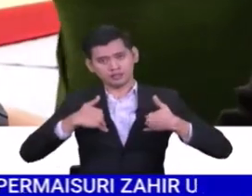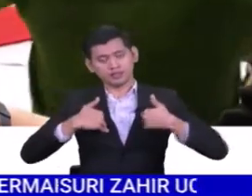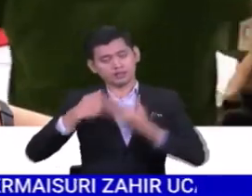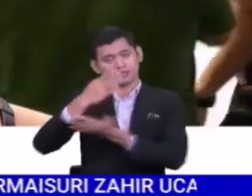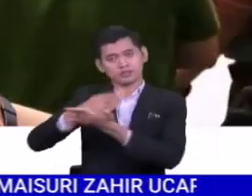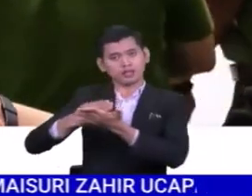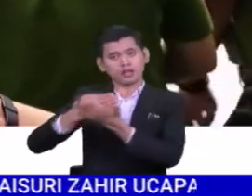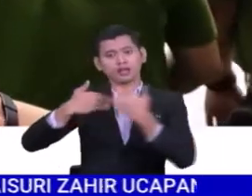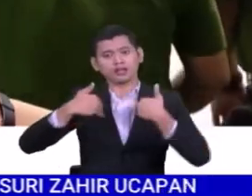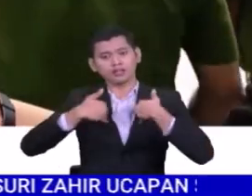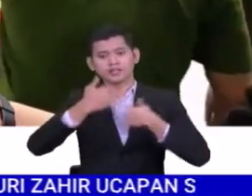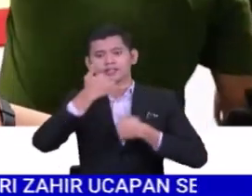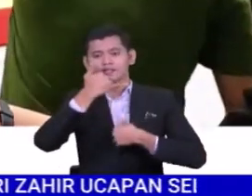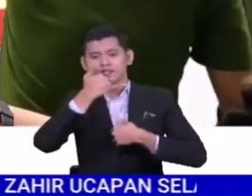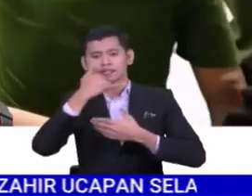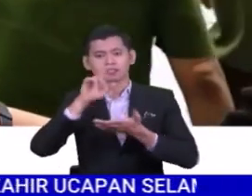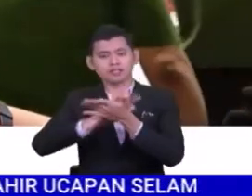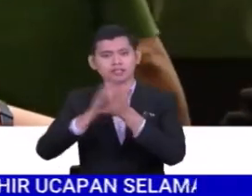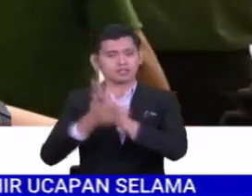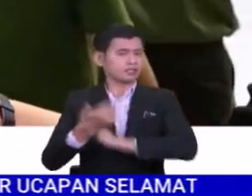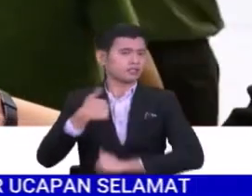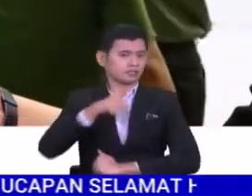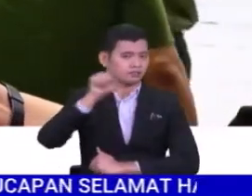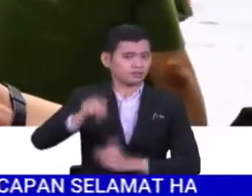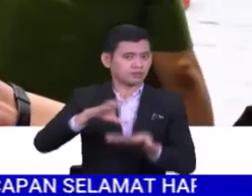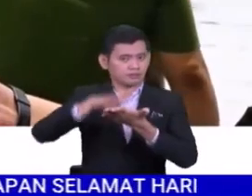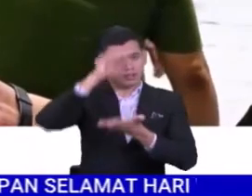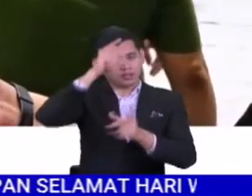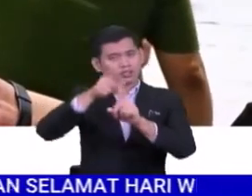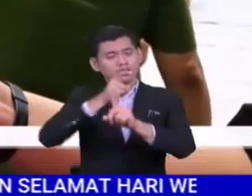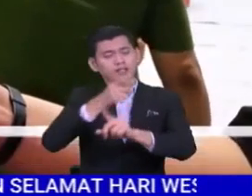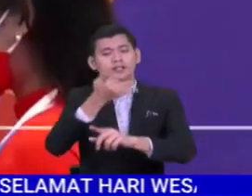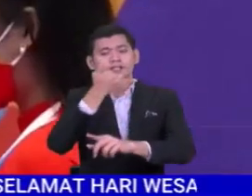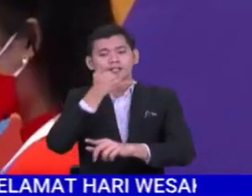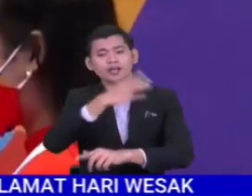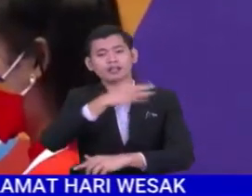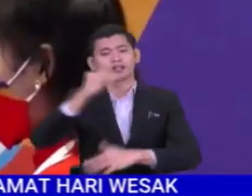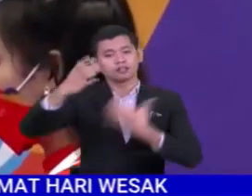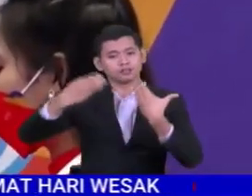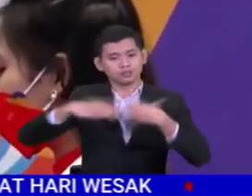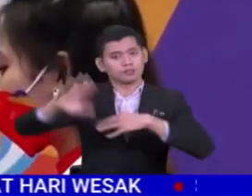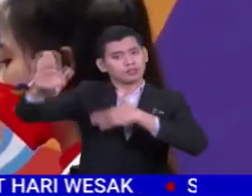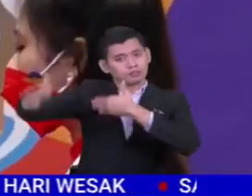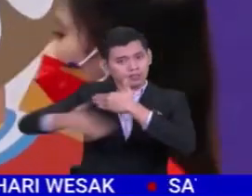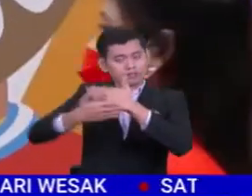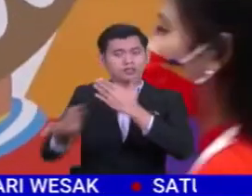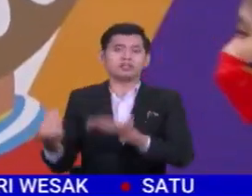dia ada mistake. So we need to learn from the mistake and then come back again.